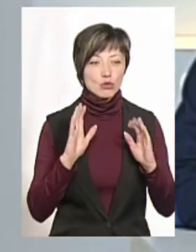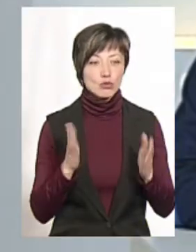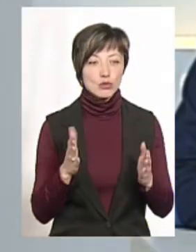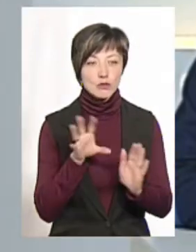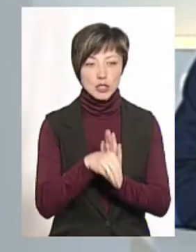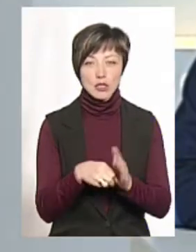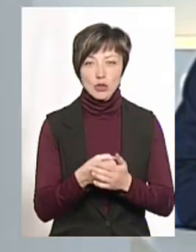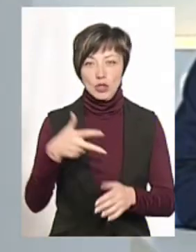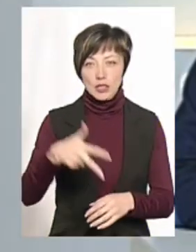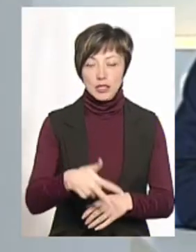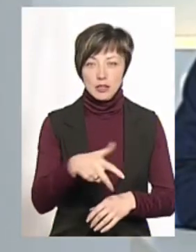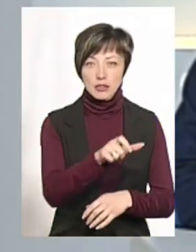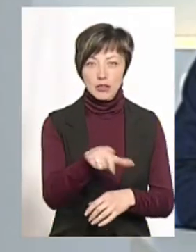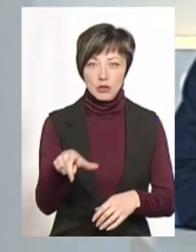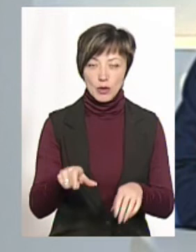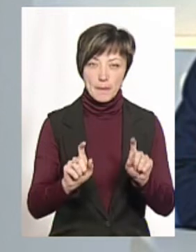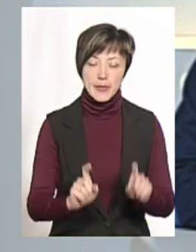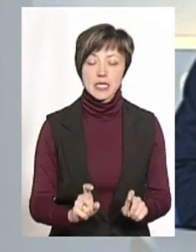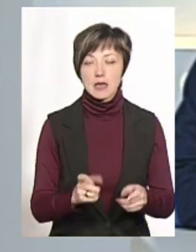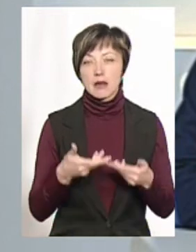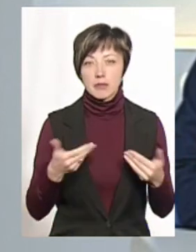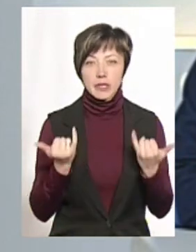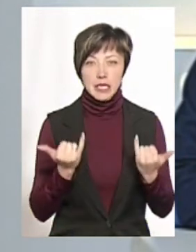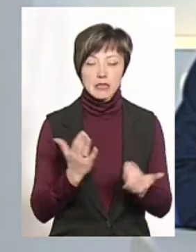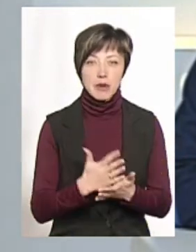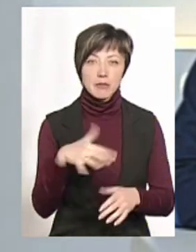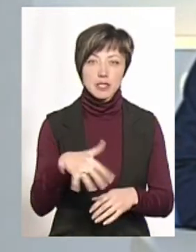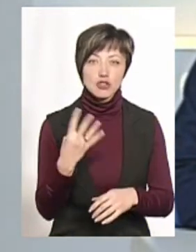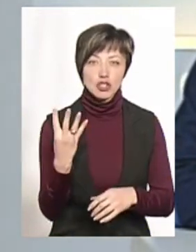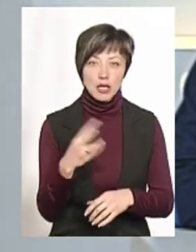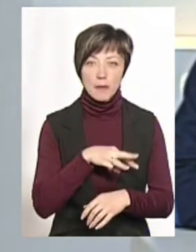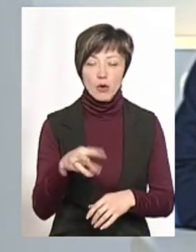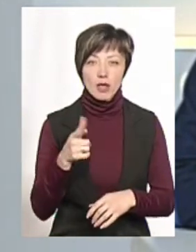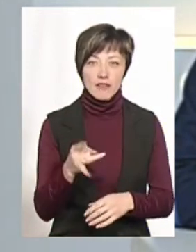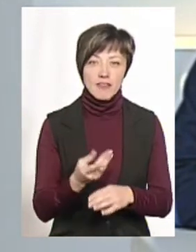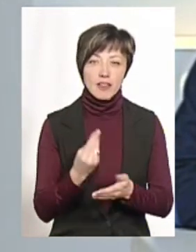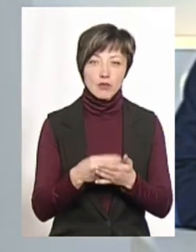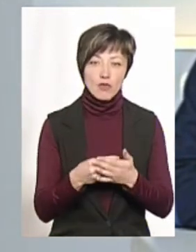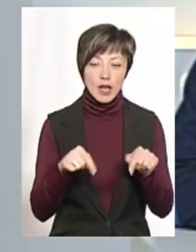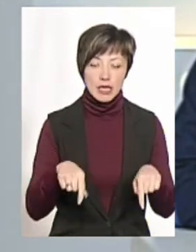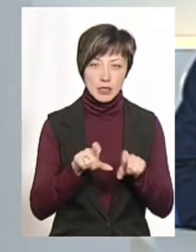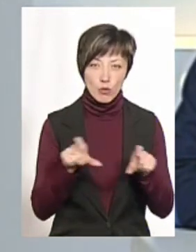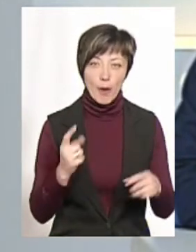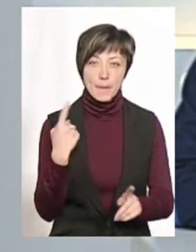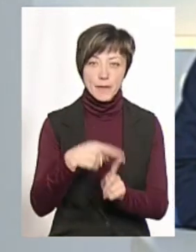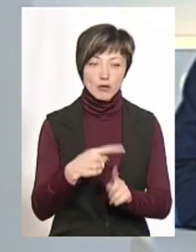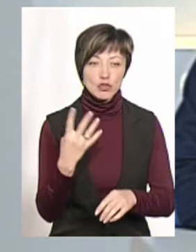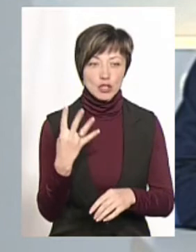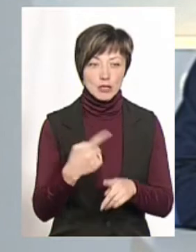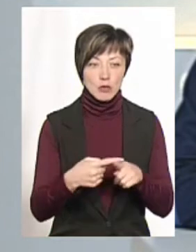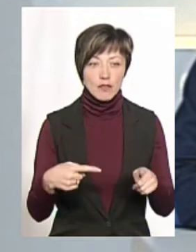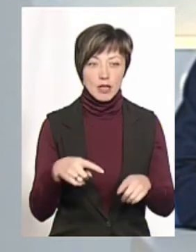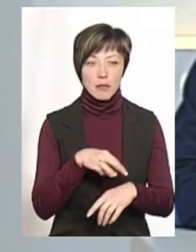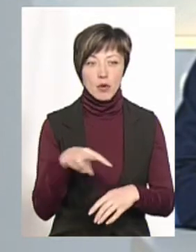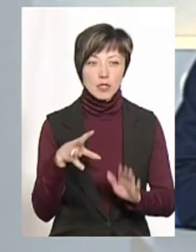який буде вміщати до 3000 посадкових місць. Ми наразі маємо 54 мільйони гривень фінансування на цей об'єкт, плюс